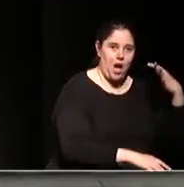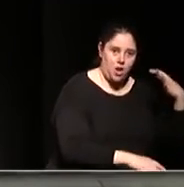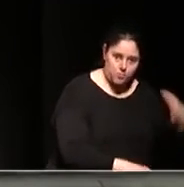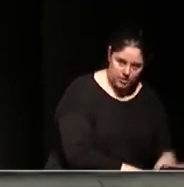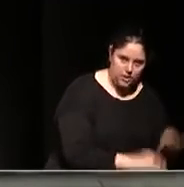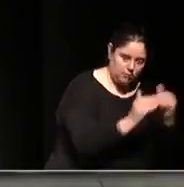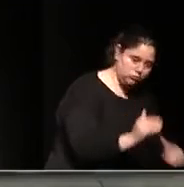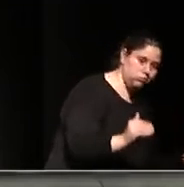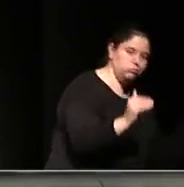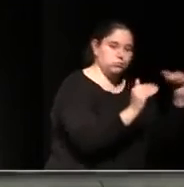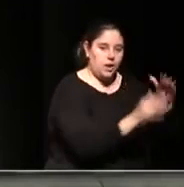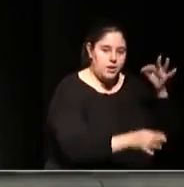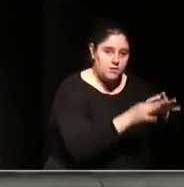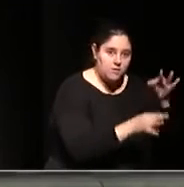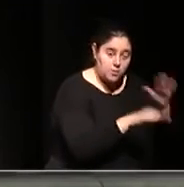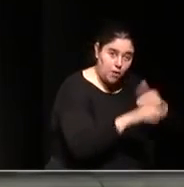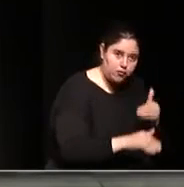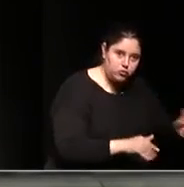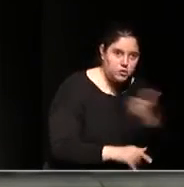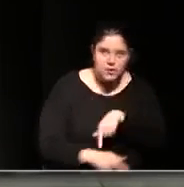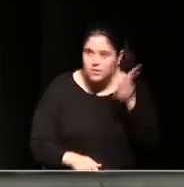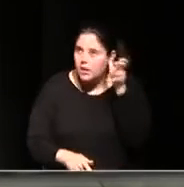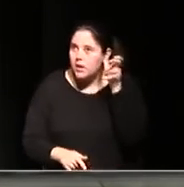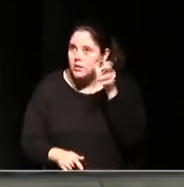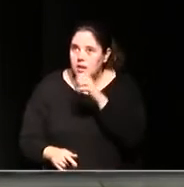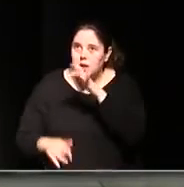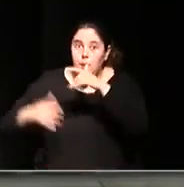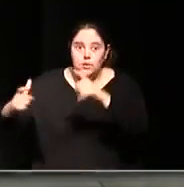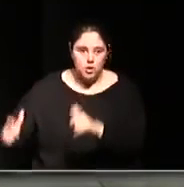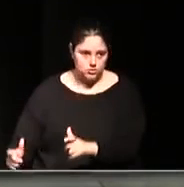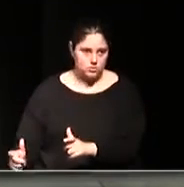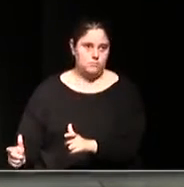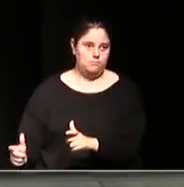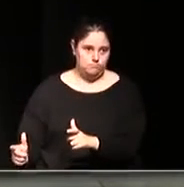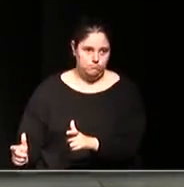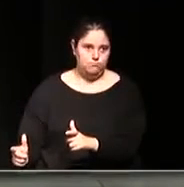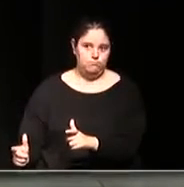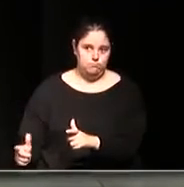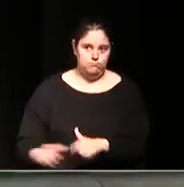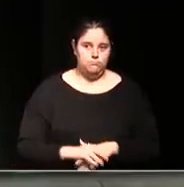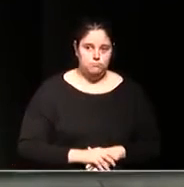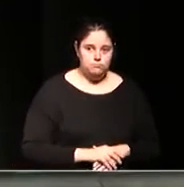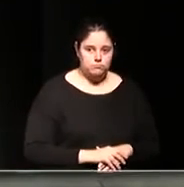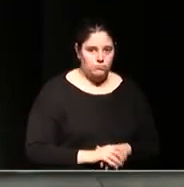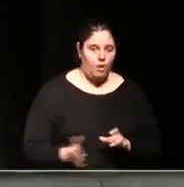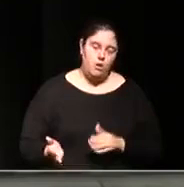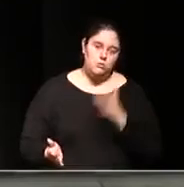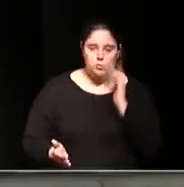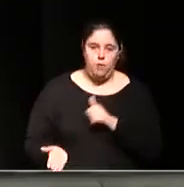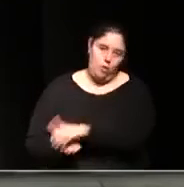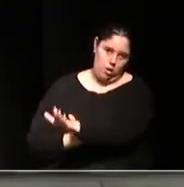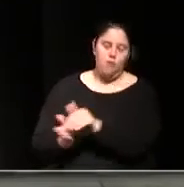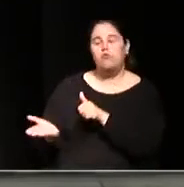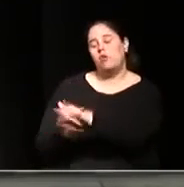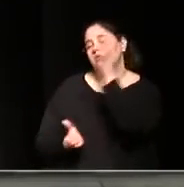d'equitat de la infància en el seu futur, i ells senten pantans. Fem-los fora, si us plau.